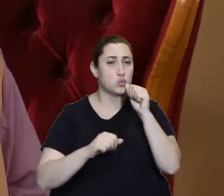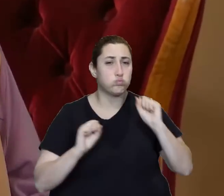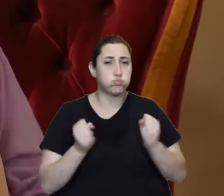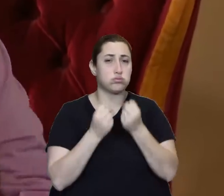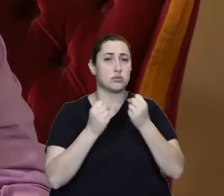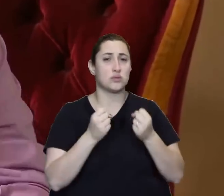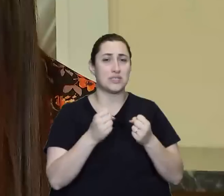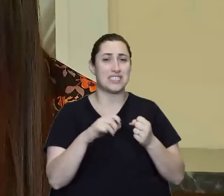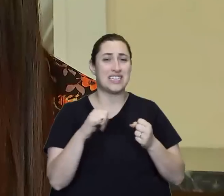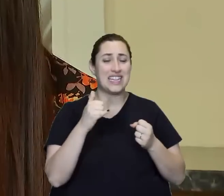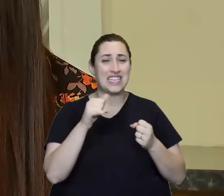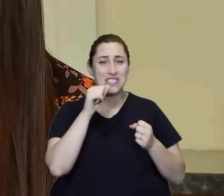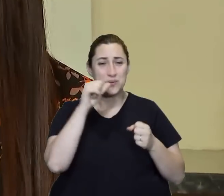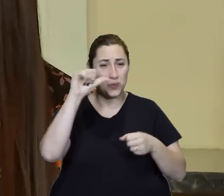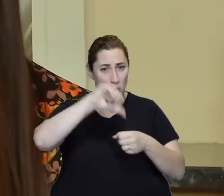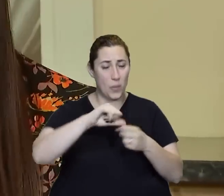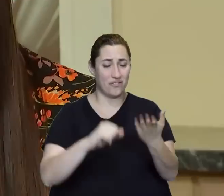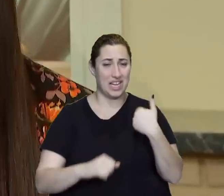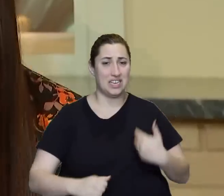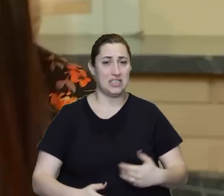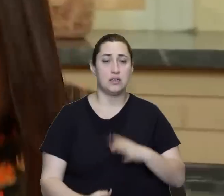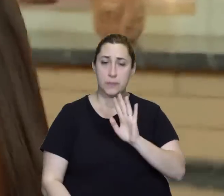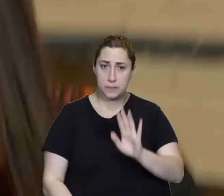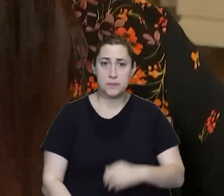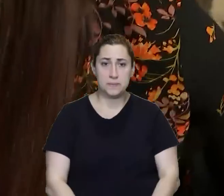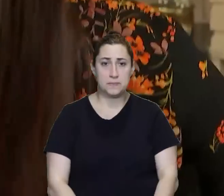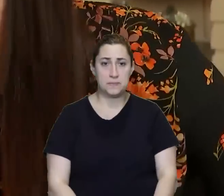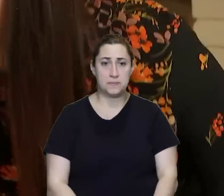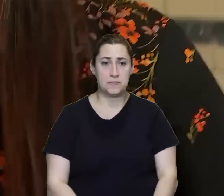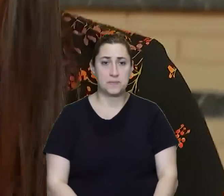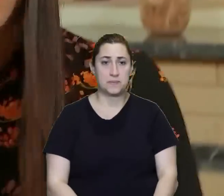gibi. Hadi şunun içine sıcak su koy da öyle getir. Tamam.